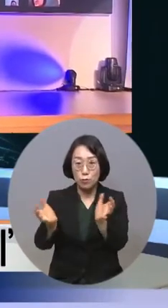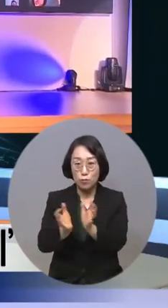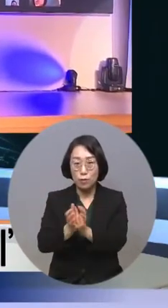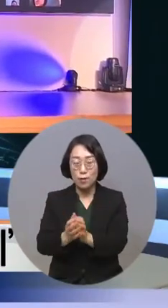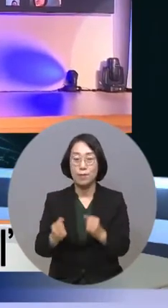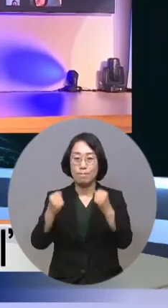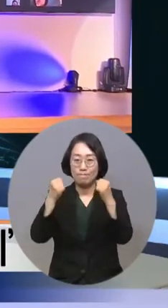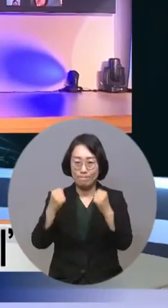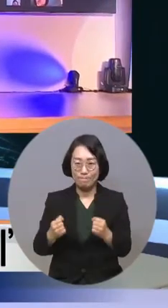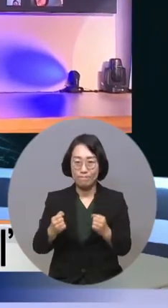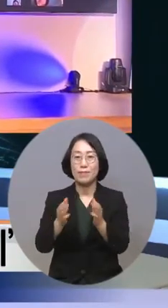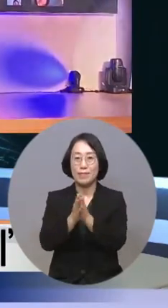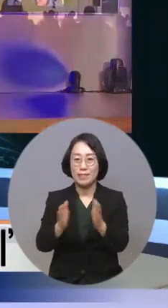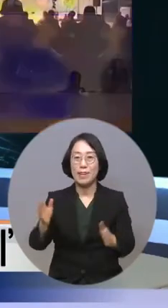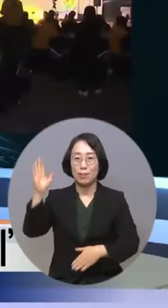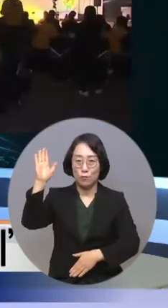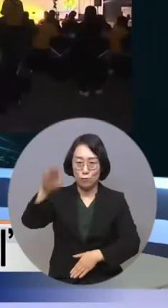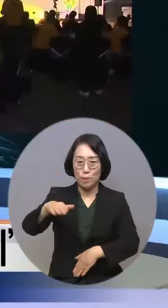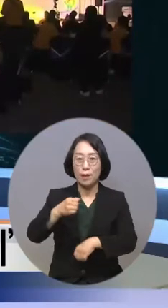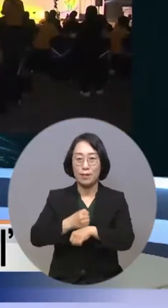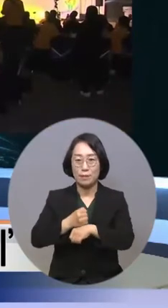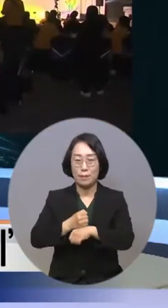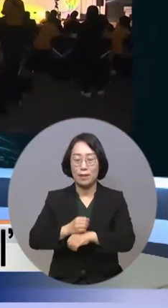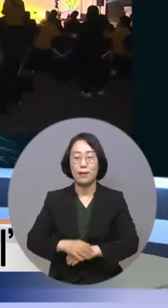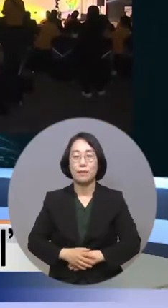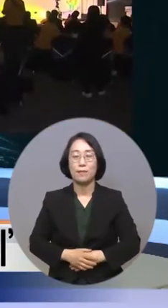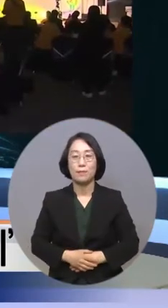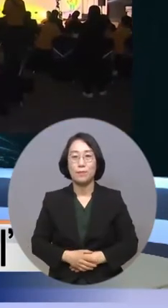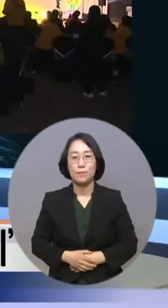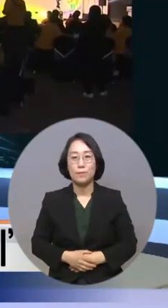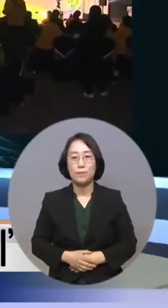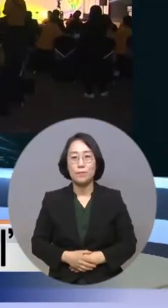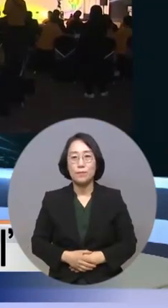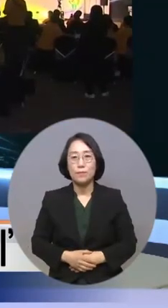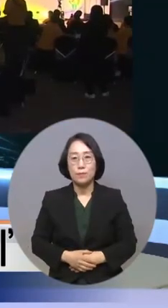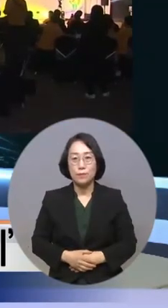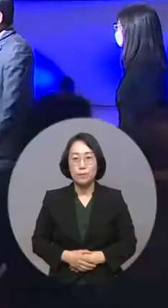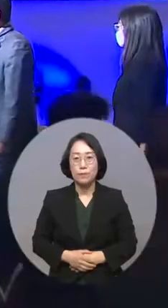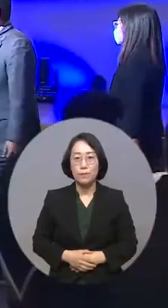다짐했습니다 그 굳은 의지를 박성용 기자가 전합니다